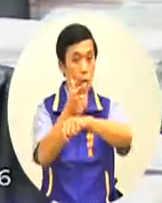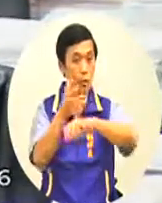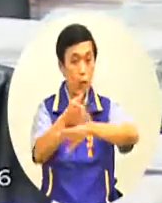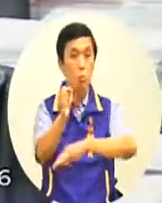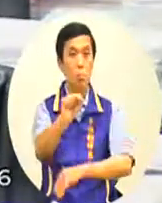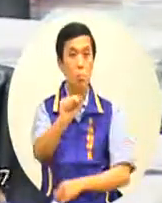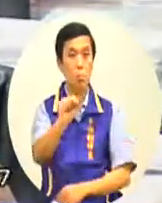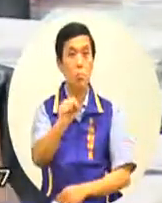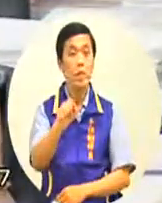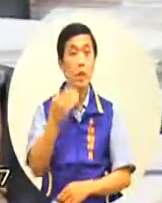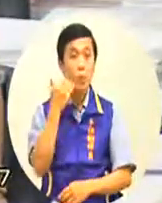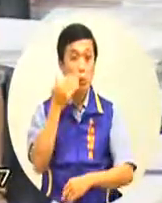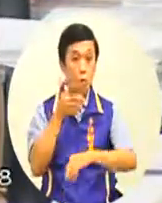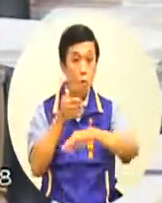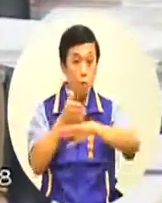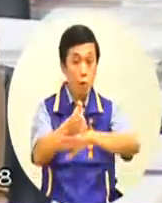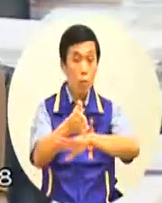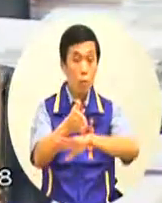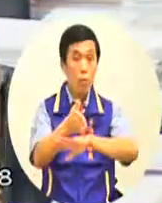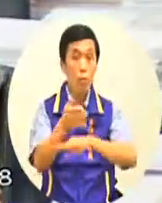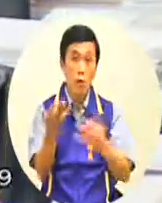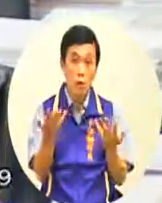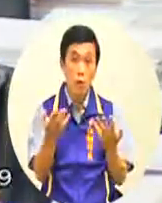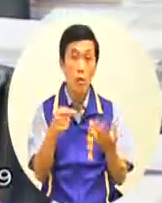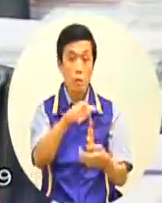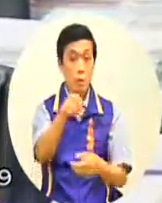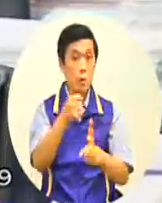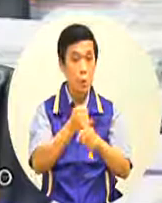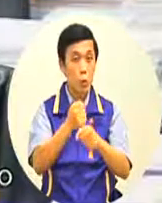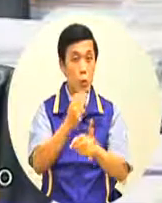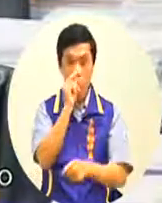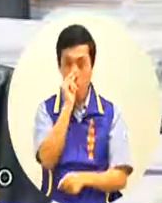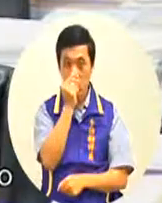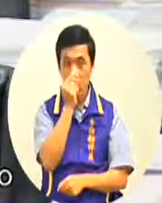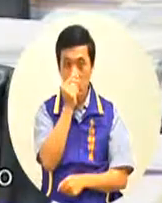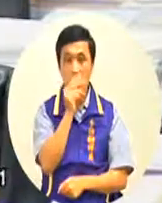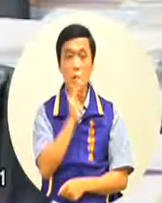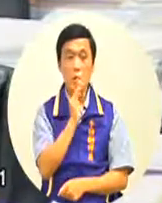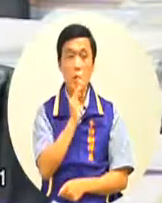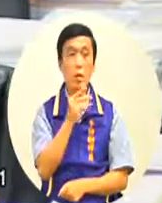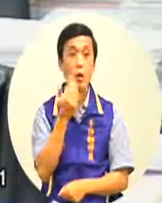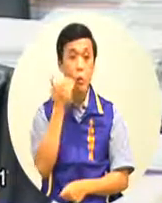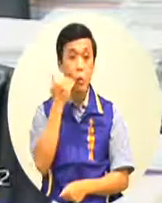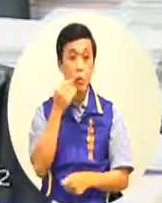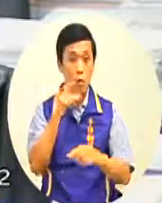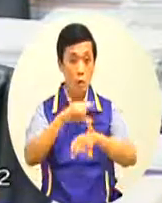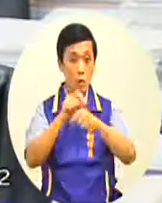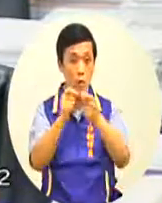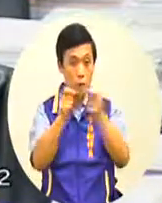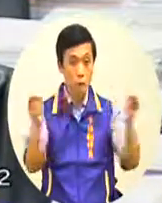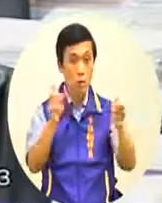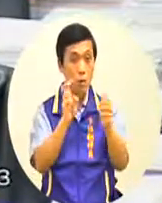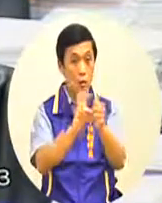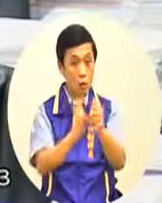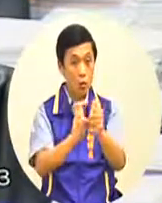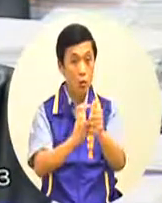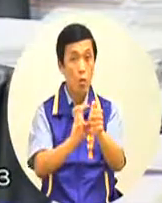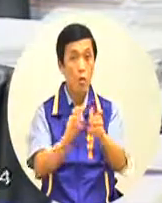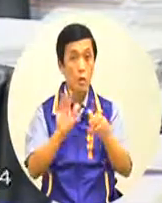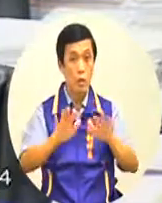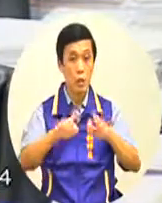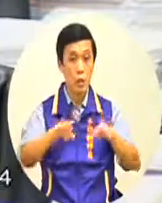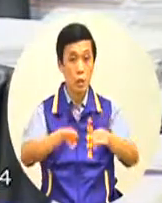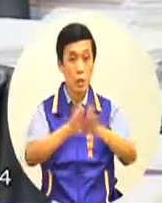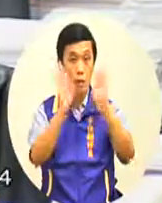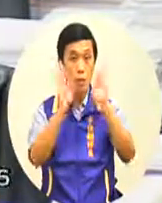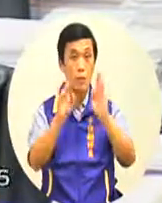46个小时，他们怎么样去？因为他们的工作的确是比较特殊。如果长照现在上路之后，照护员他